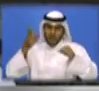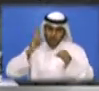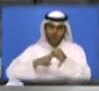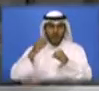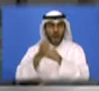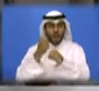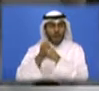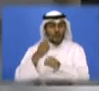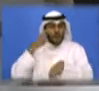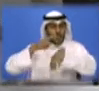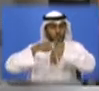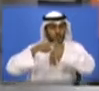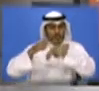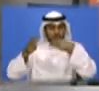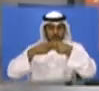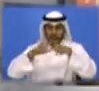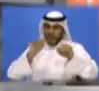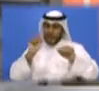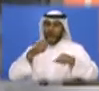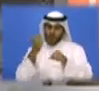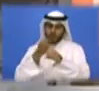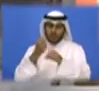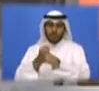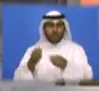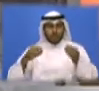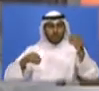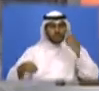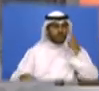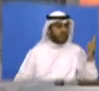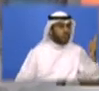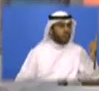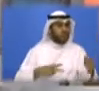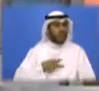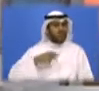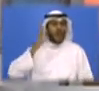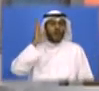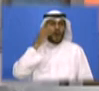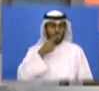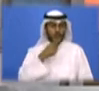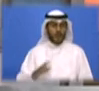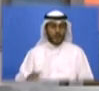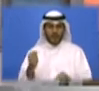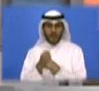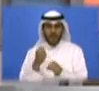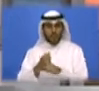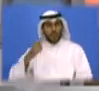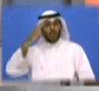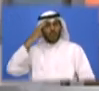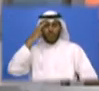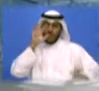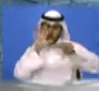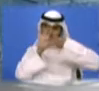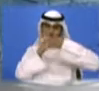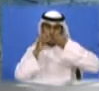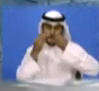بانتهاء موسم الحج، بل كانت هناك متابعة للقرارات المعتمدة من السلطات السعودية للموسم